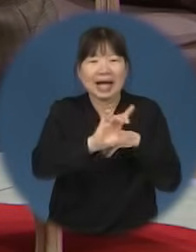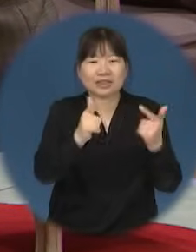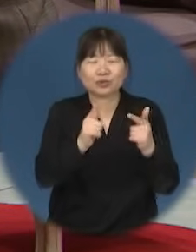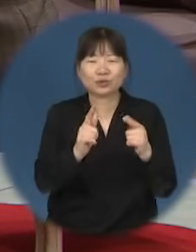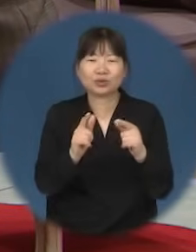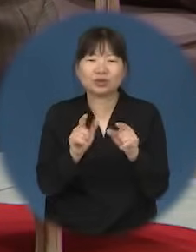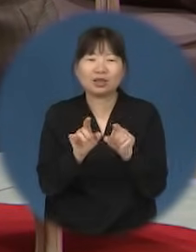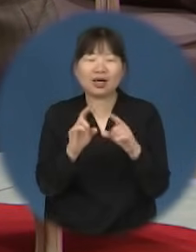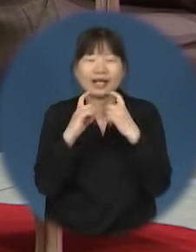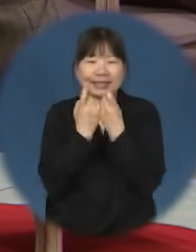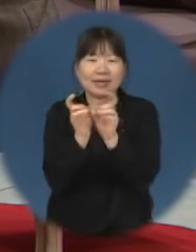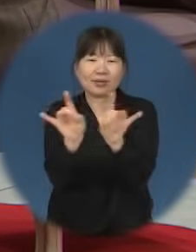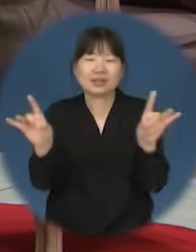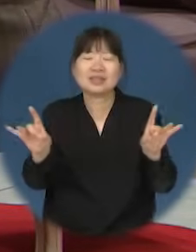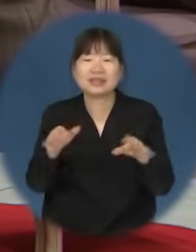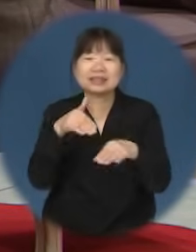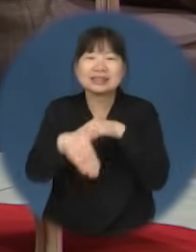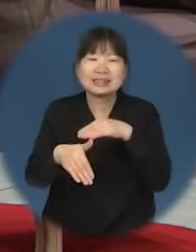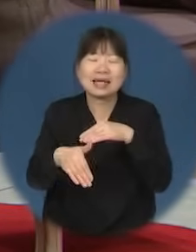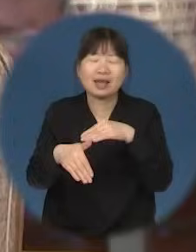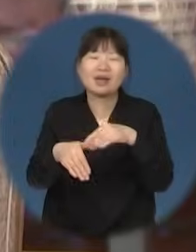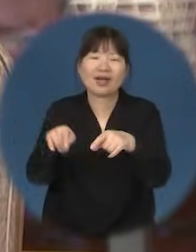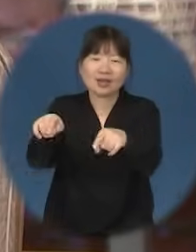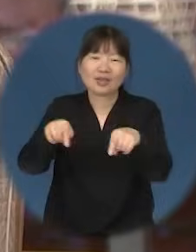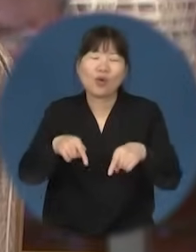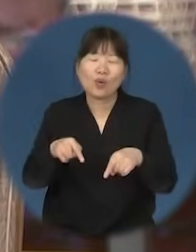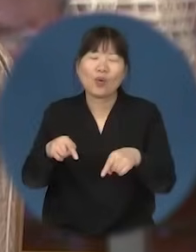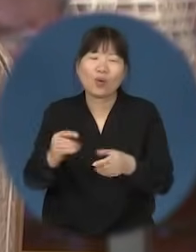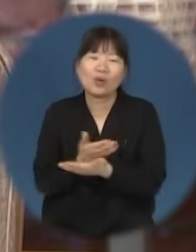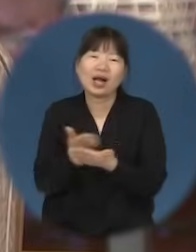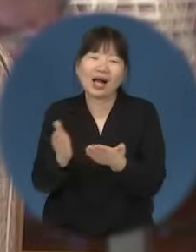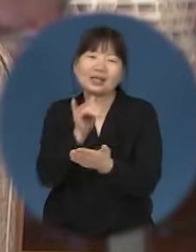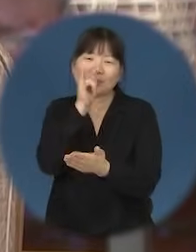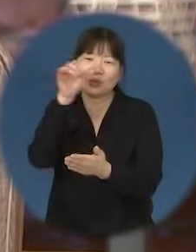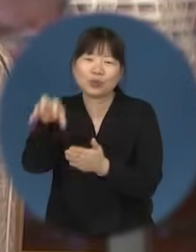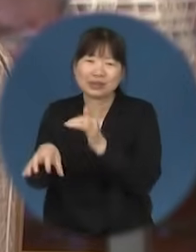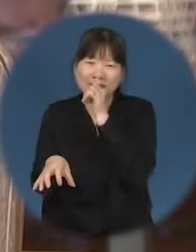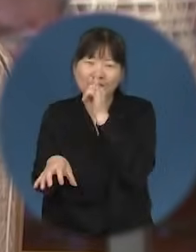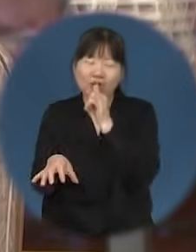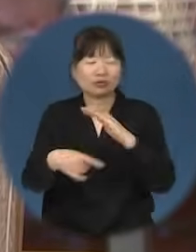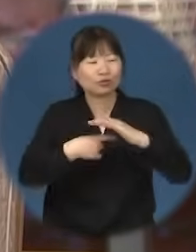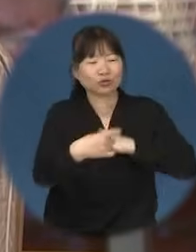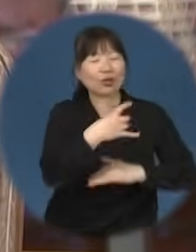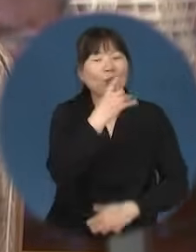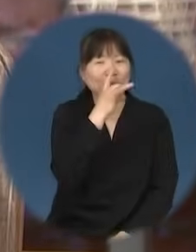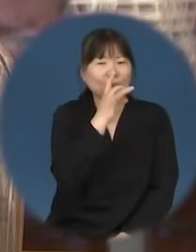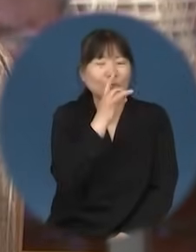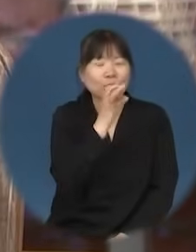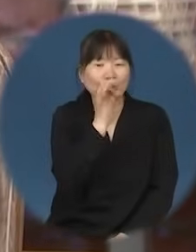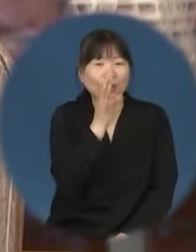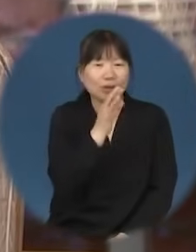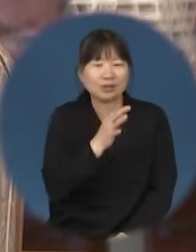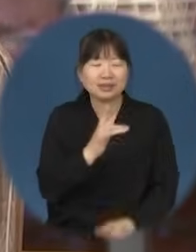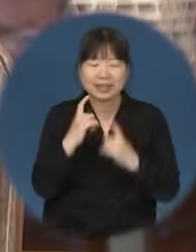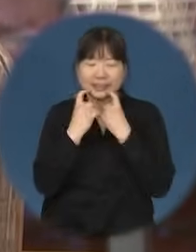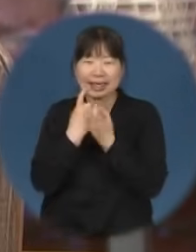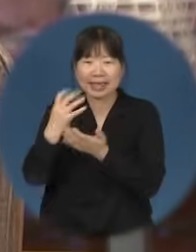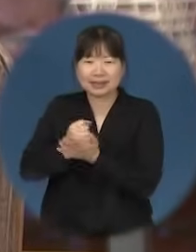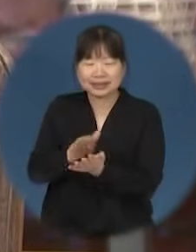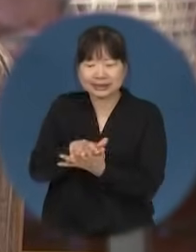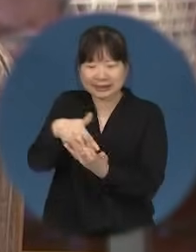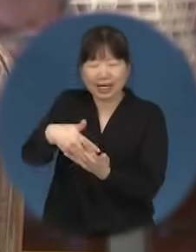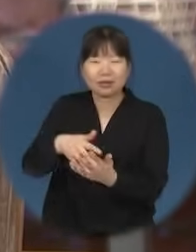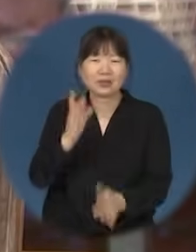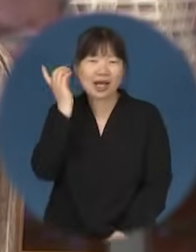수가 없죠, 그거는. 예. 근데 이제 그것도 개인이 갖고 있는 그런 지갑이 있다거나, 그러면 이제